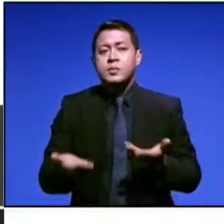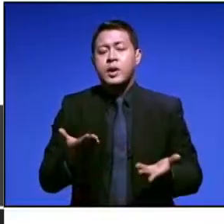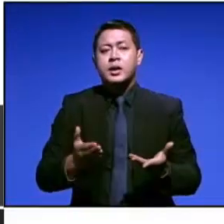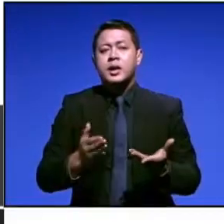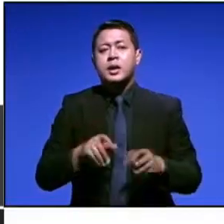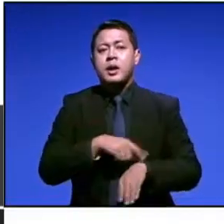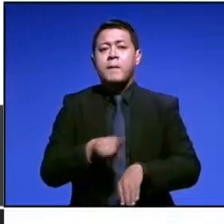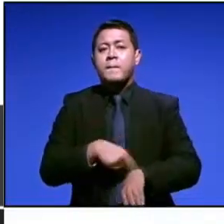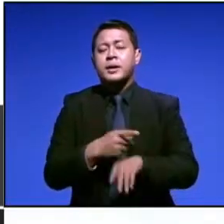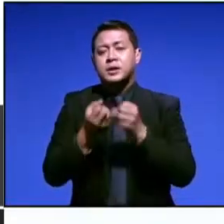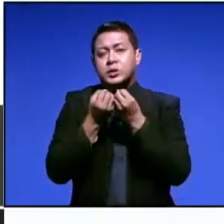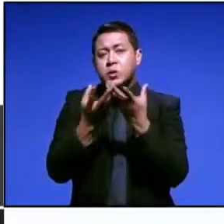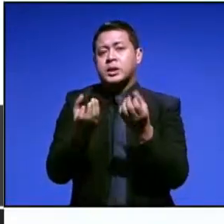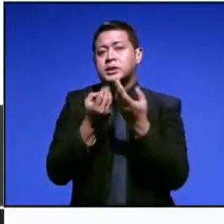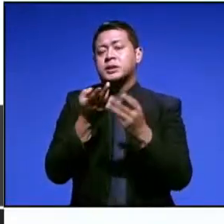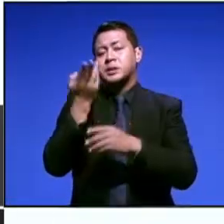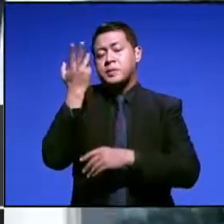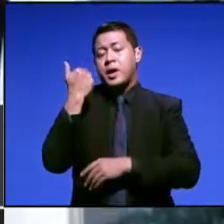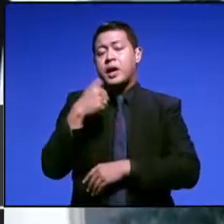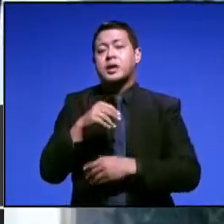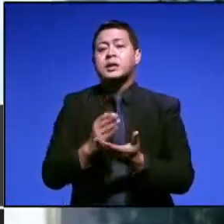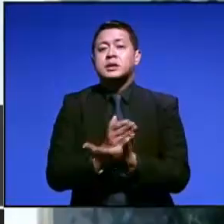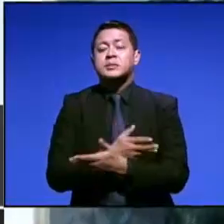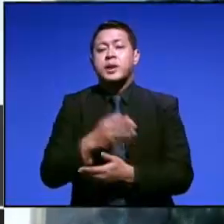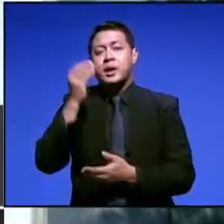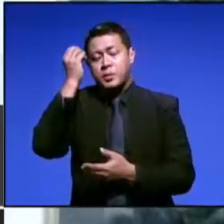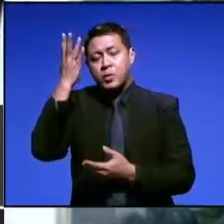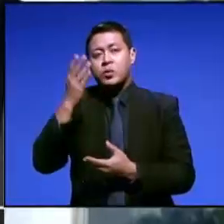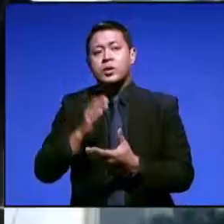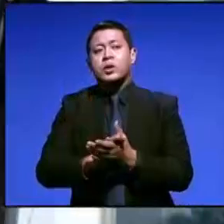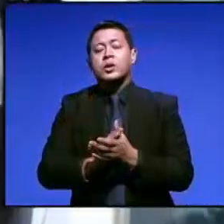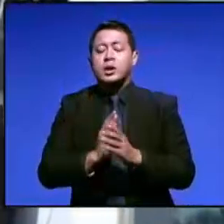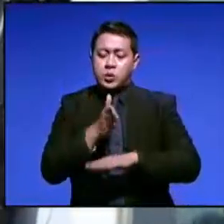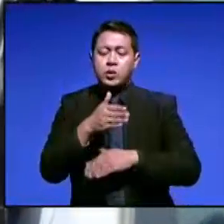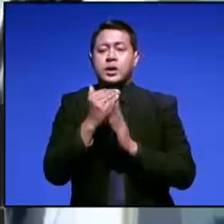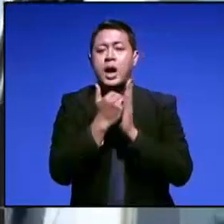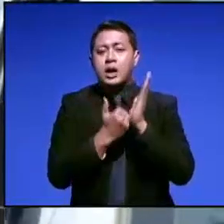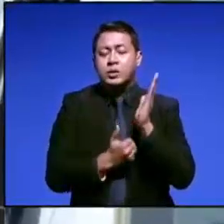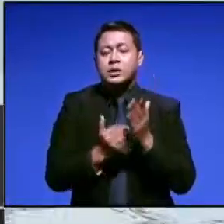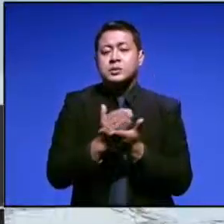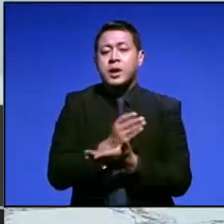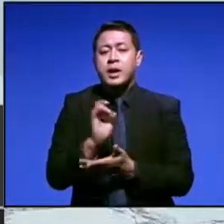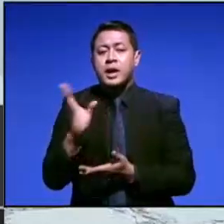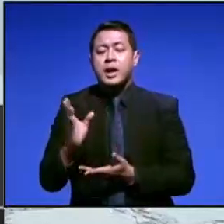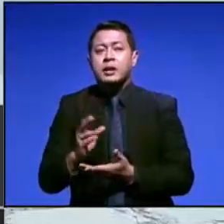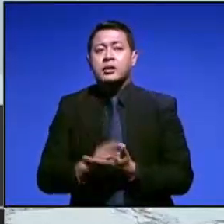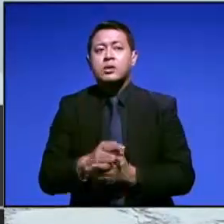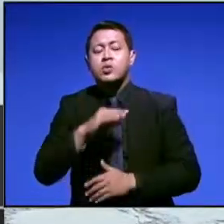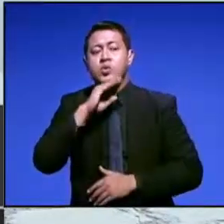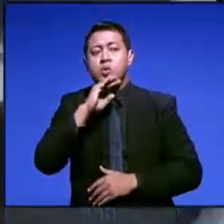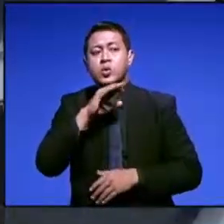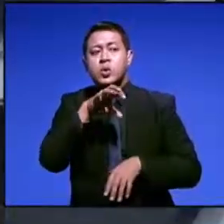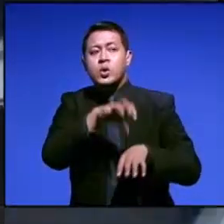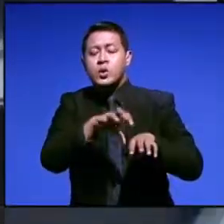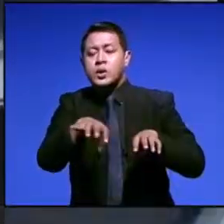masa sosialisasi pekan lalu. Ditengarai, sebagian pengemudi memilih menuruti aturan, sebagian lain ternyata menunggu di